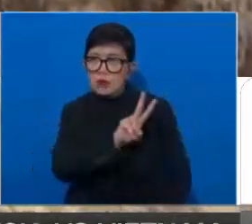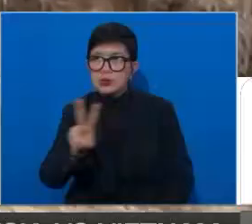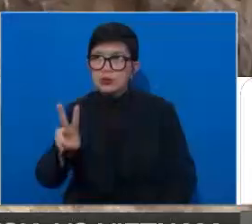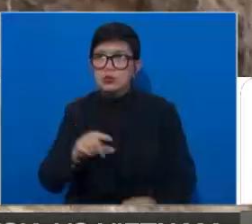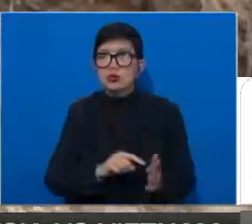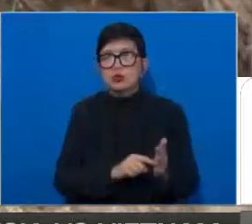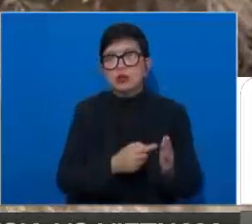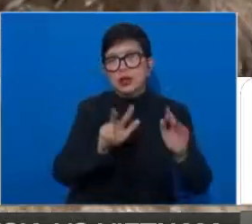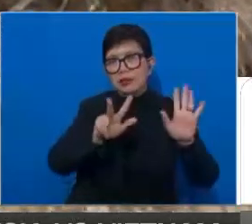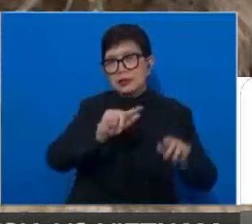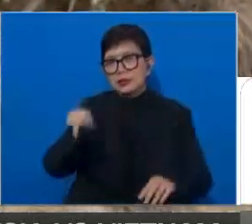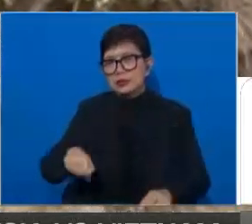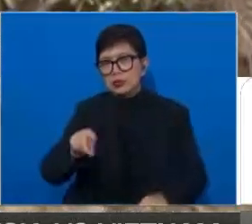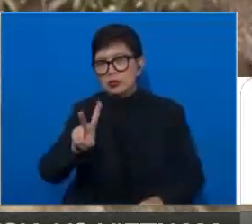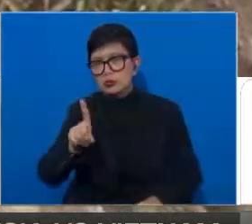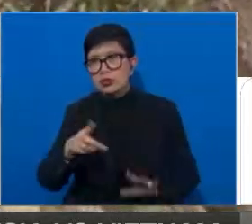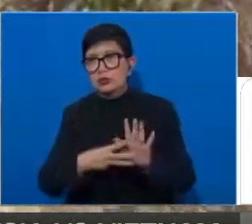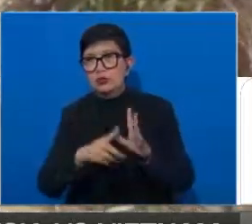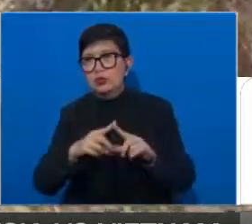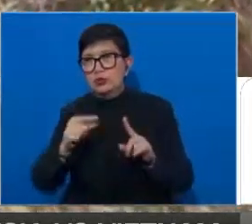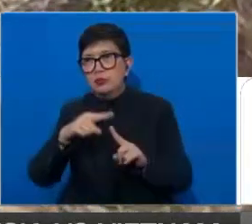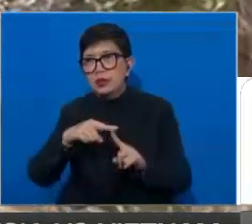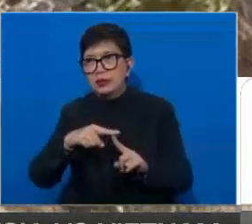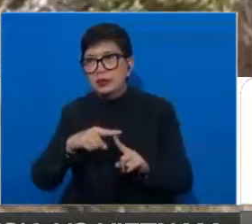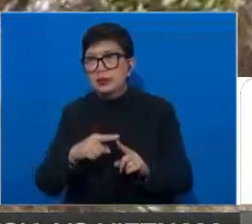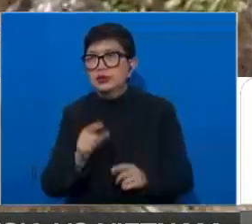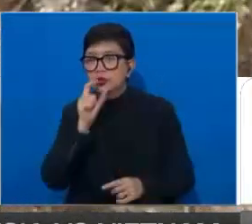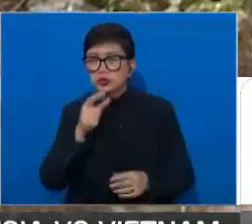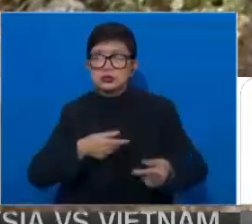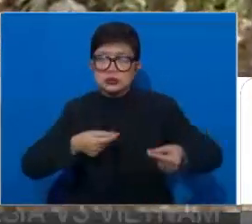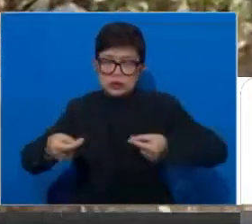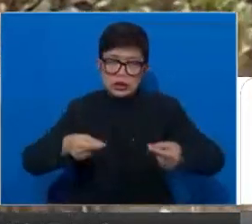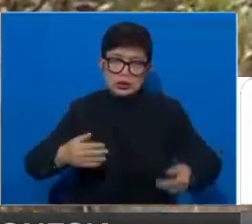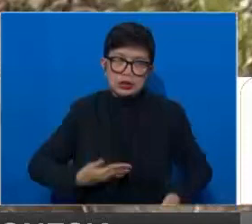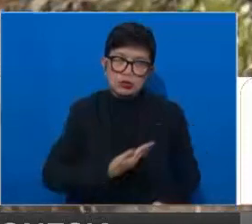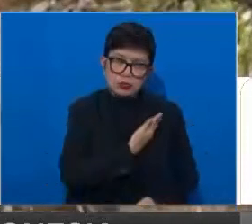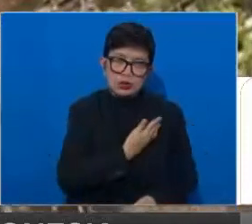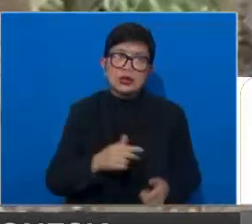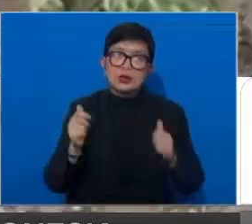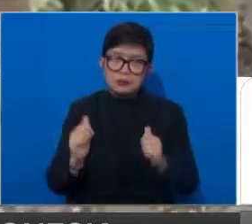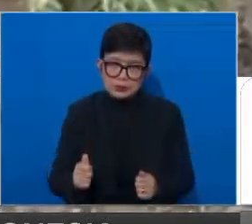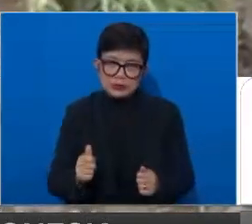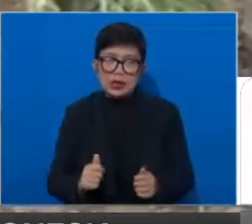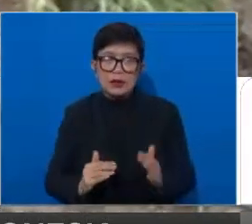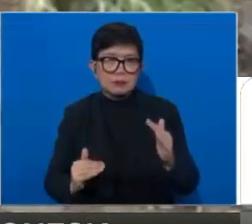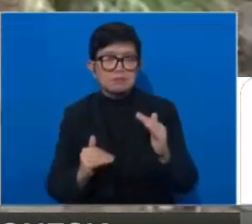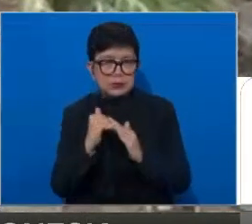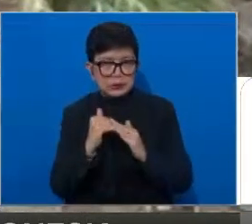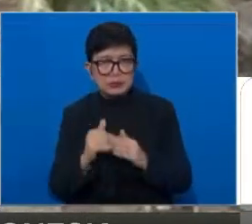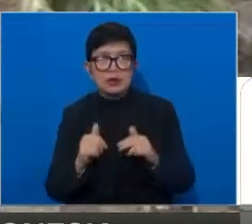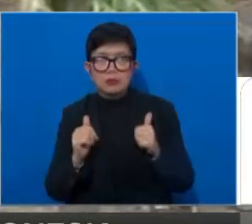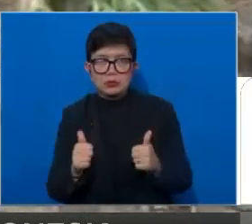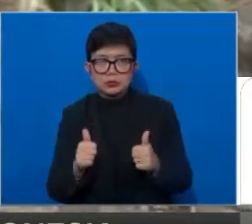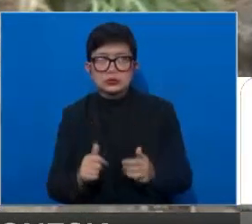8 hingga 21 Maret. Langkah itu dilakukan agar penanganan terhadap korban bisa dilakukan secara maksimal. Selama